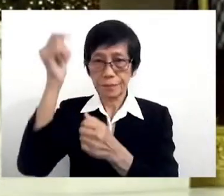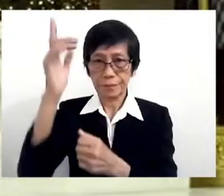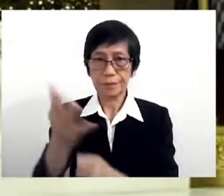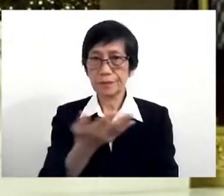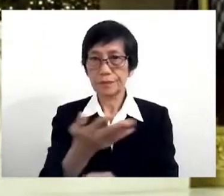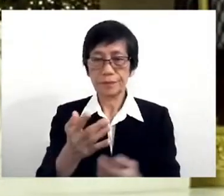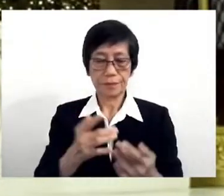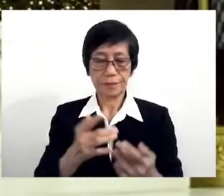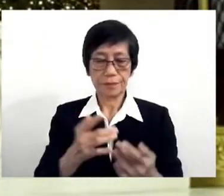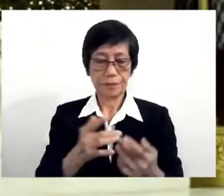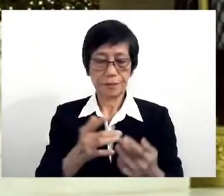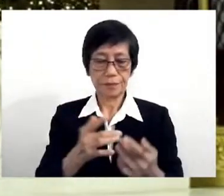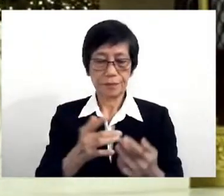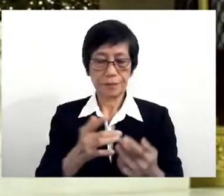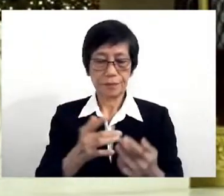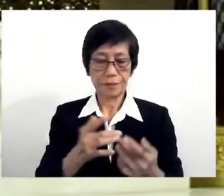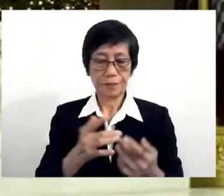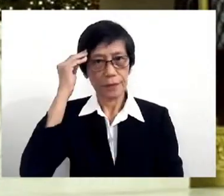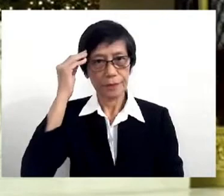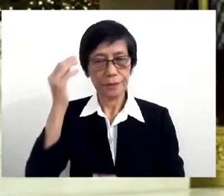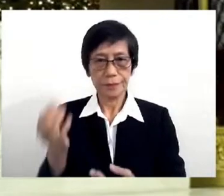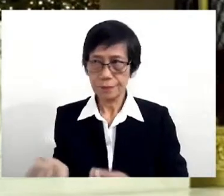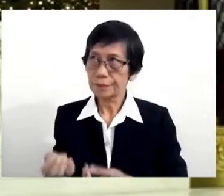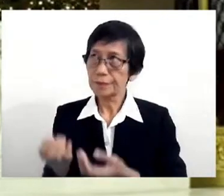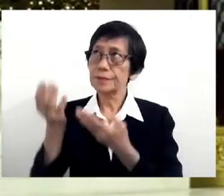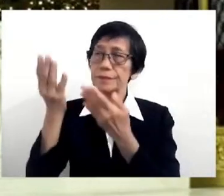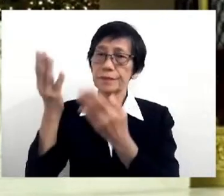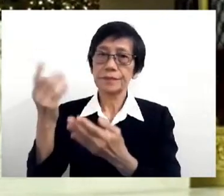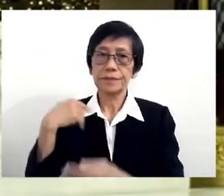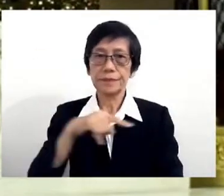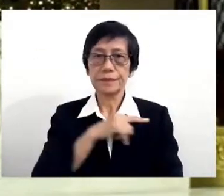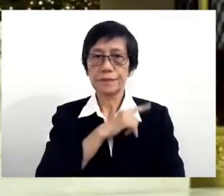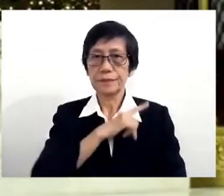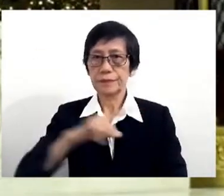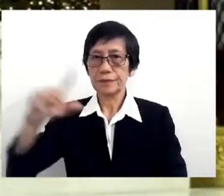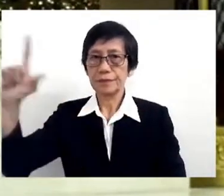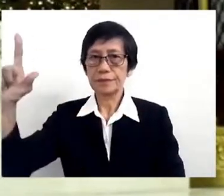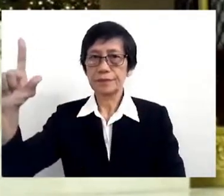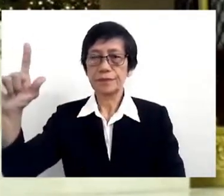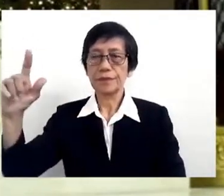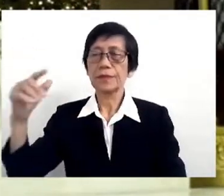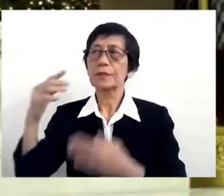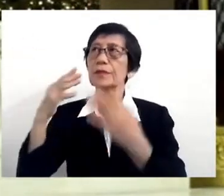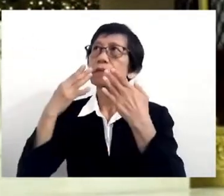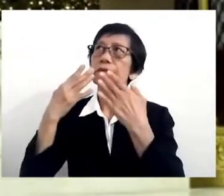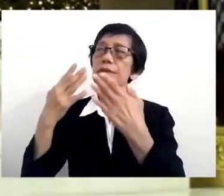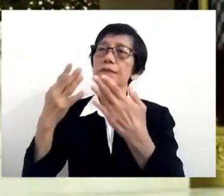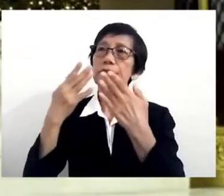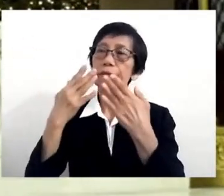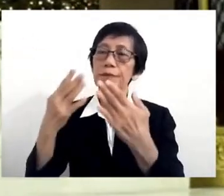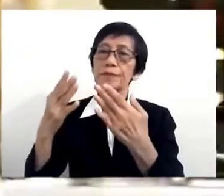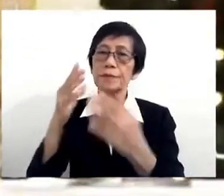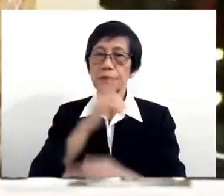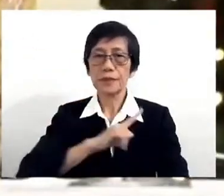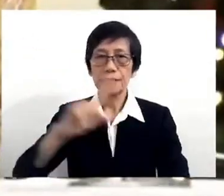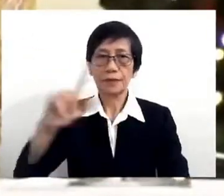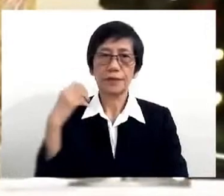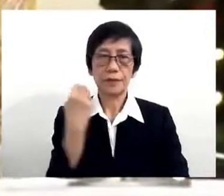diwa. Itinaas na namin sa Panginoon. Pasalamatan natin ang Panginoong ating